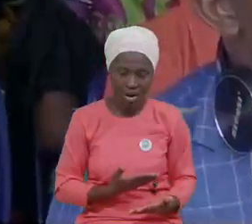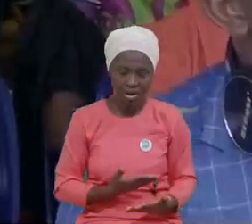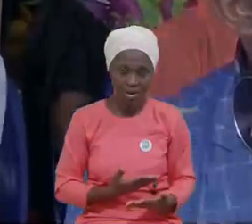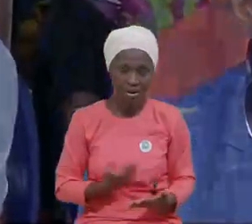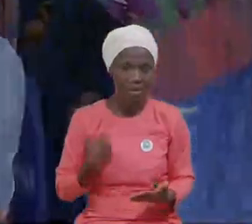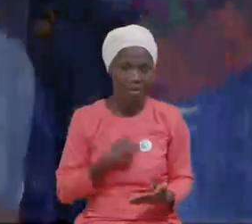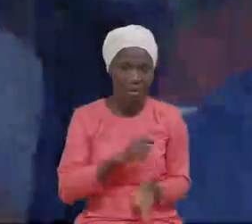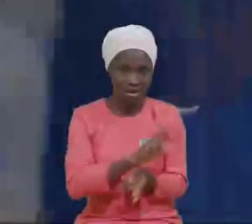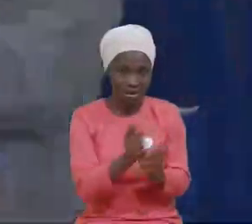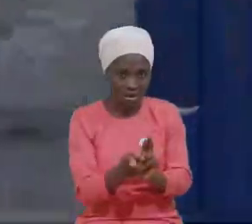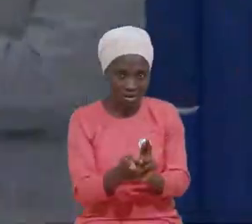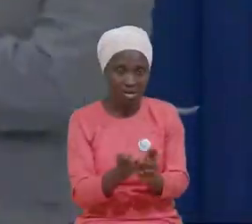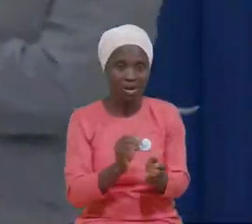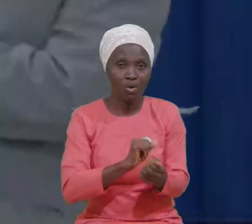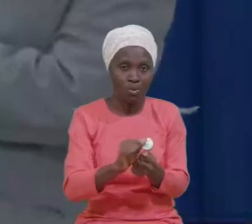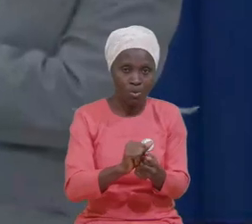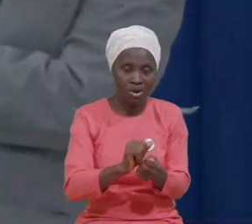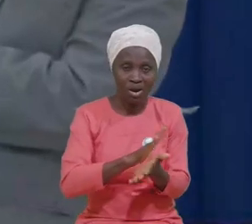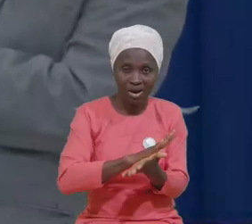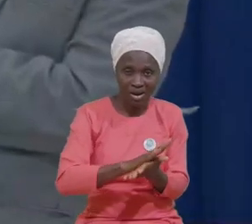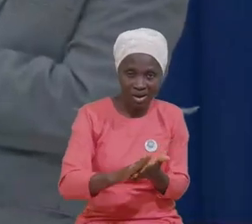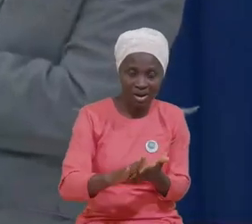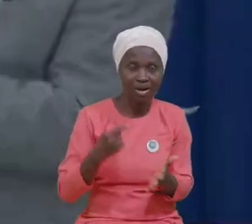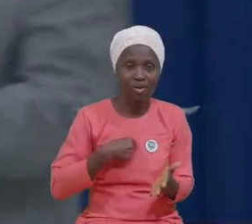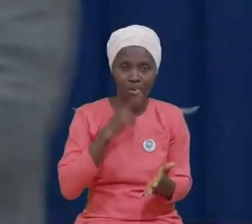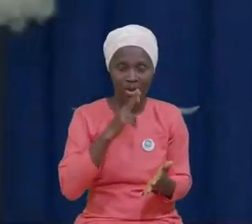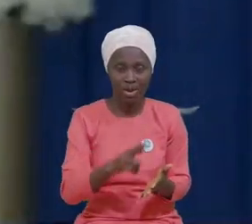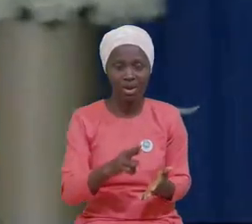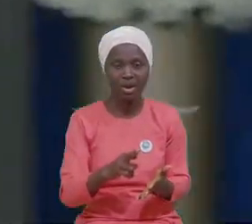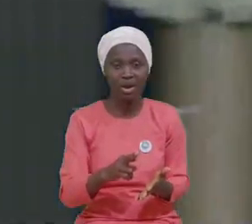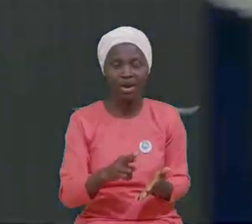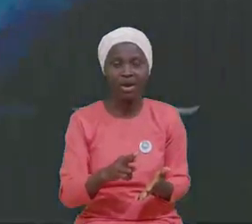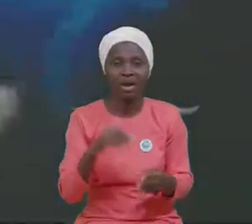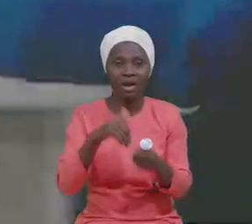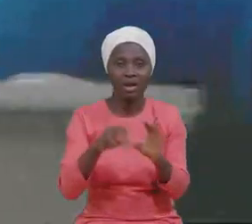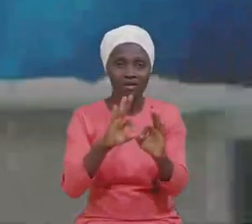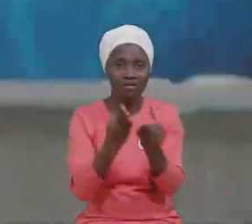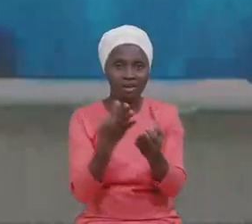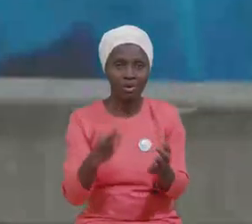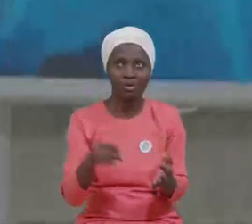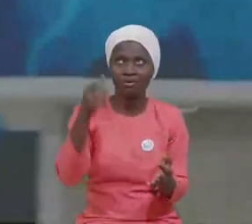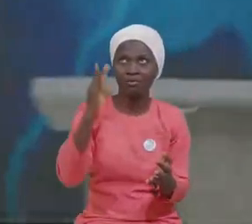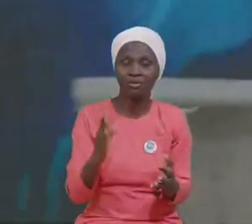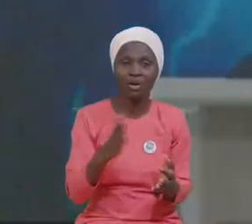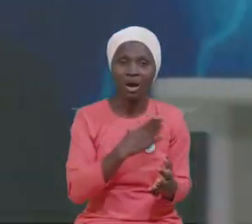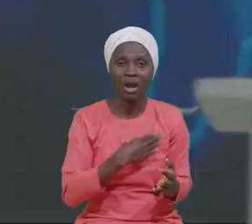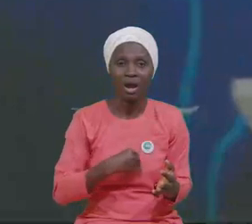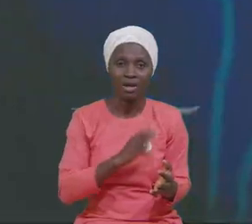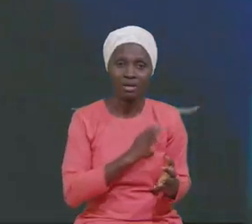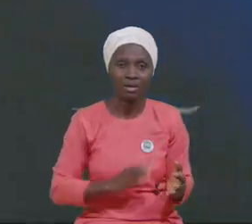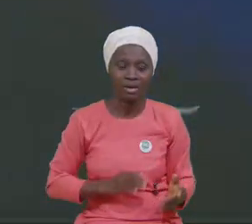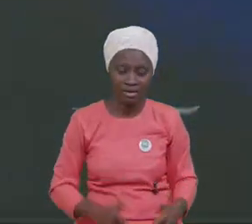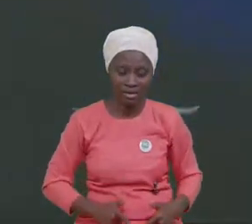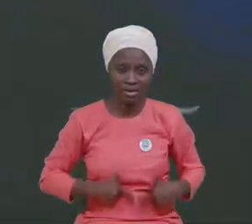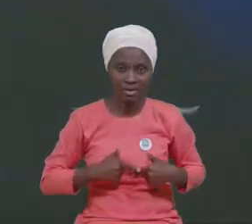lavés, sommes purifiés. Nous sommes adoptés dans la famille de Dieu et Christ vit au-dedans de